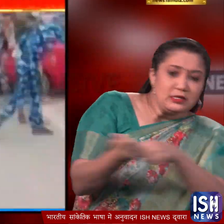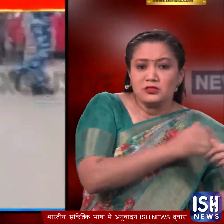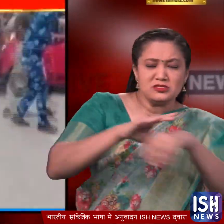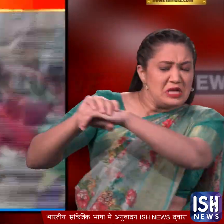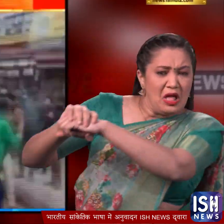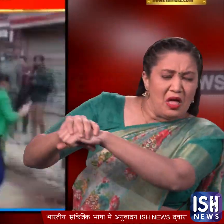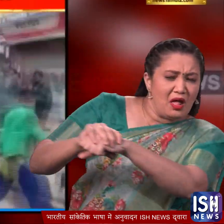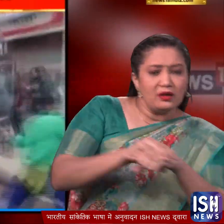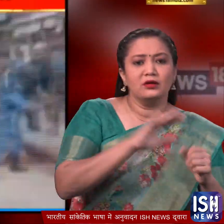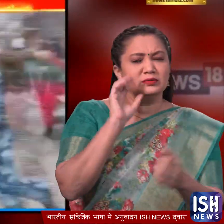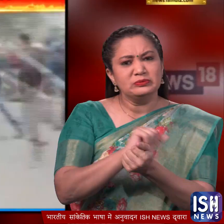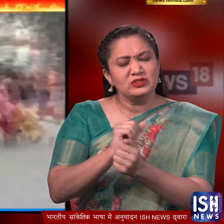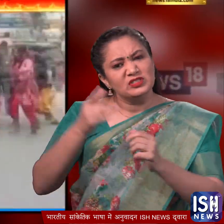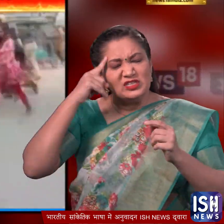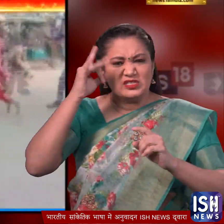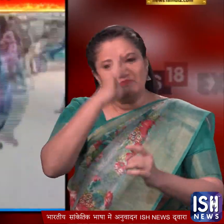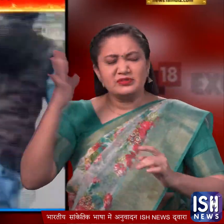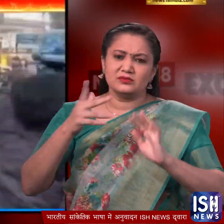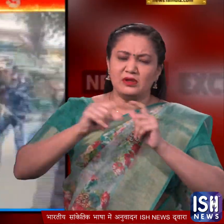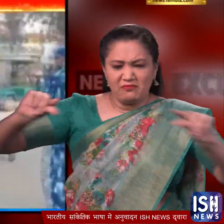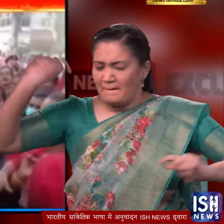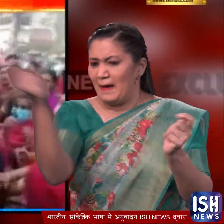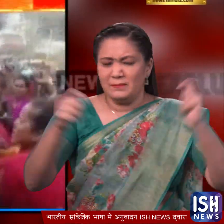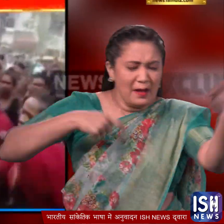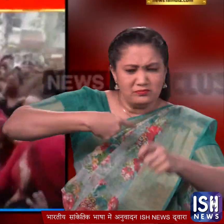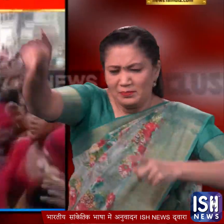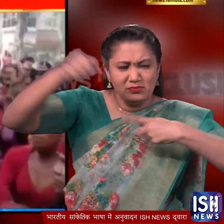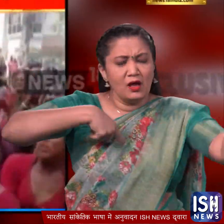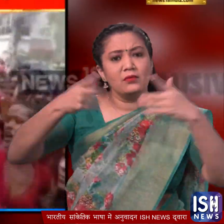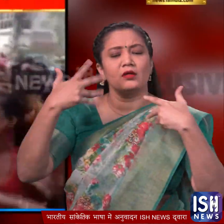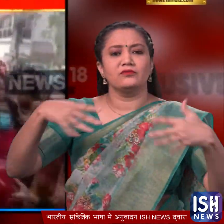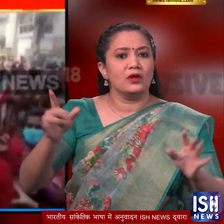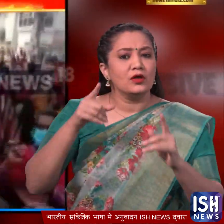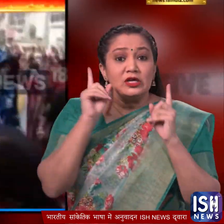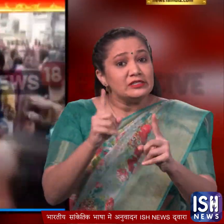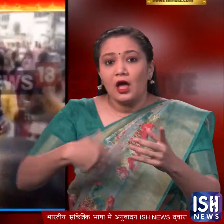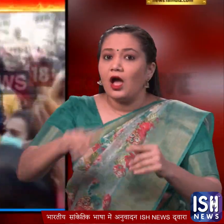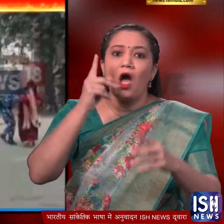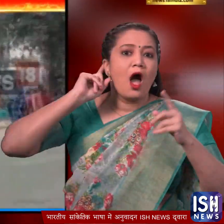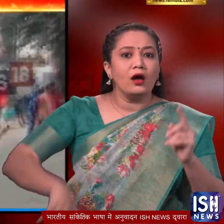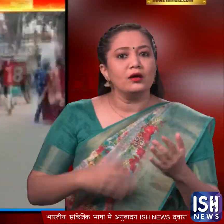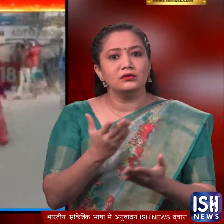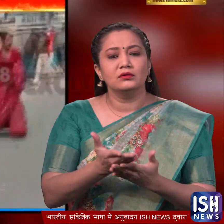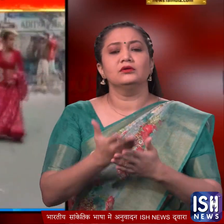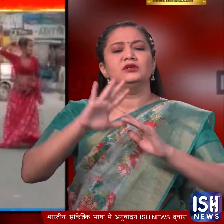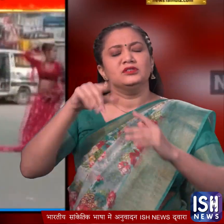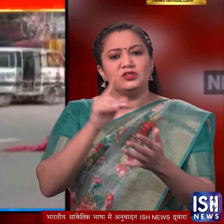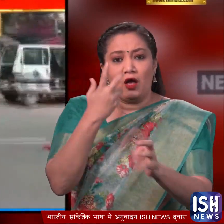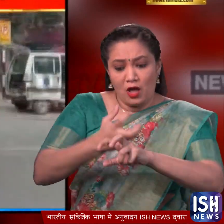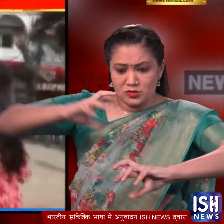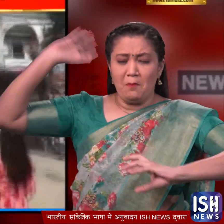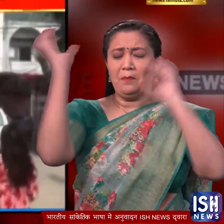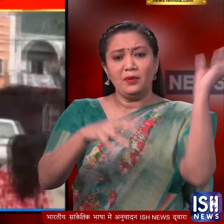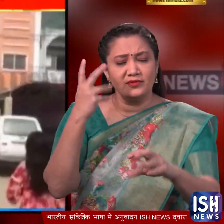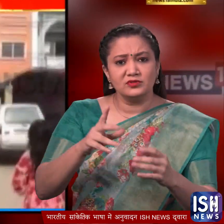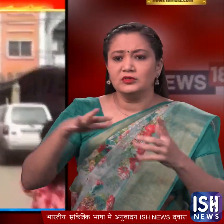कोशिश की गई, जिसके बाद पुलिस वालों ने भी उन्हें खदेड़ना शुरू कर दिया। पुलिस की सख्ती का भी उन पर कोई असर नहीं हुआ। इसके बाद उन लोगों ने पथराव